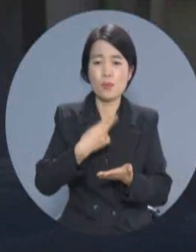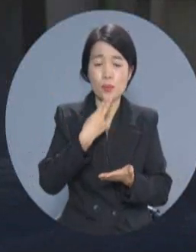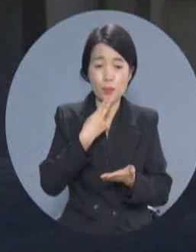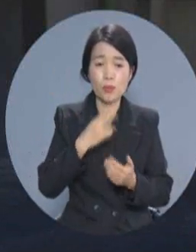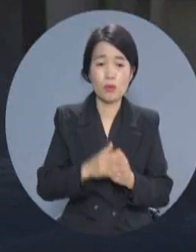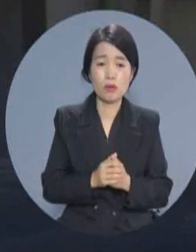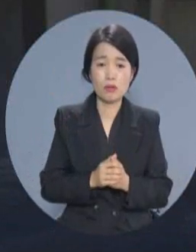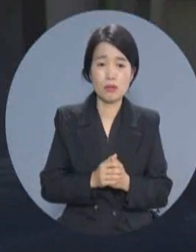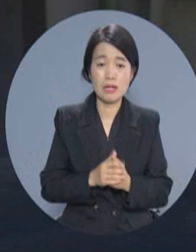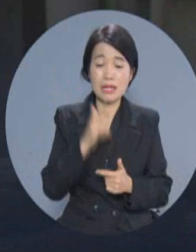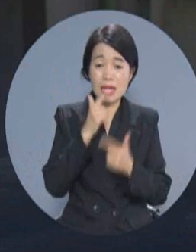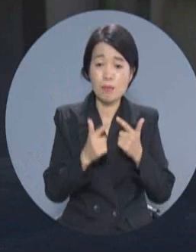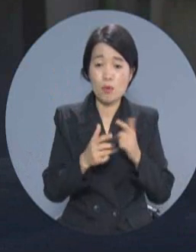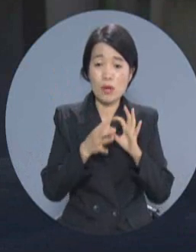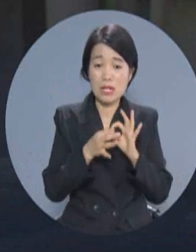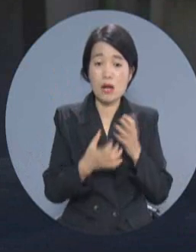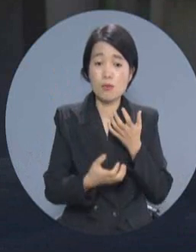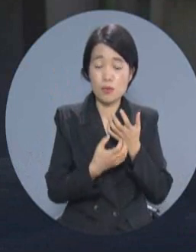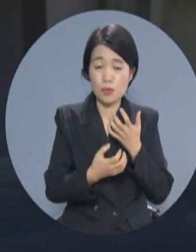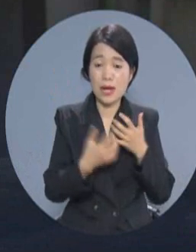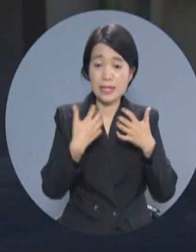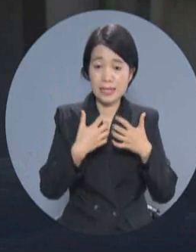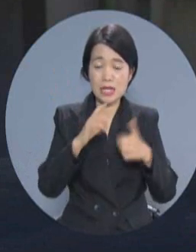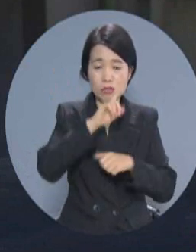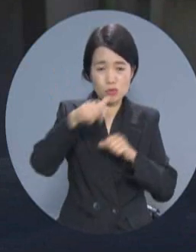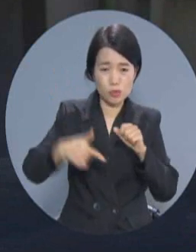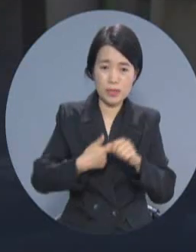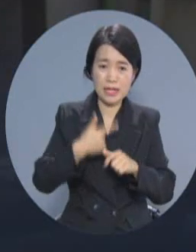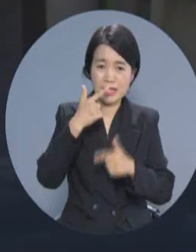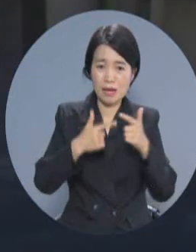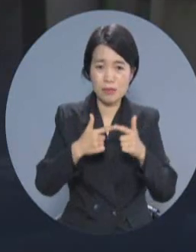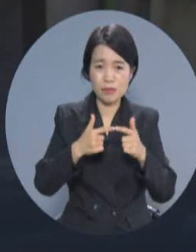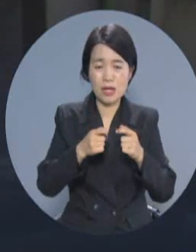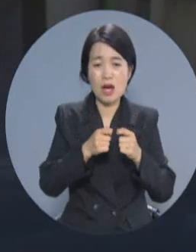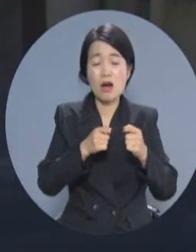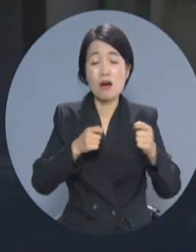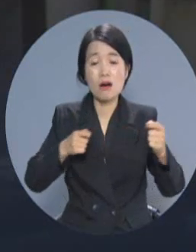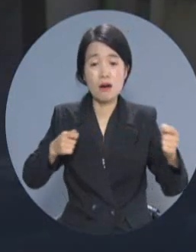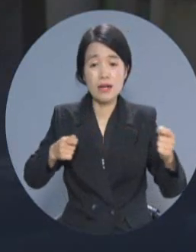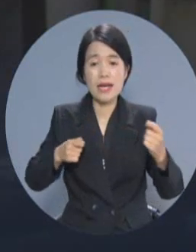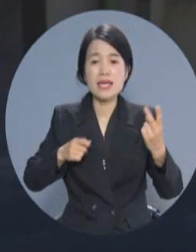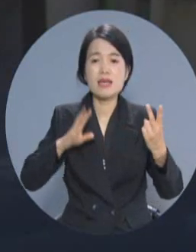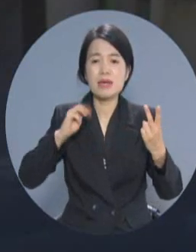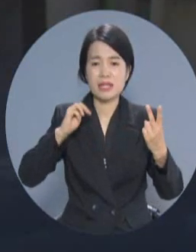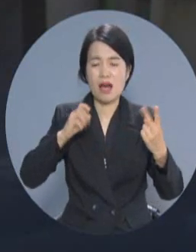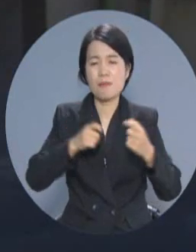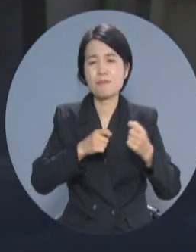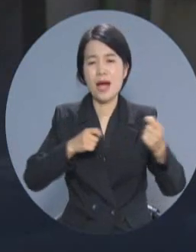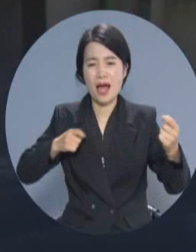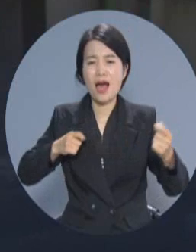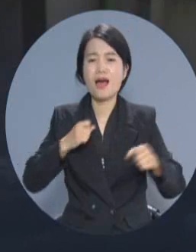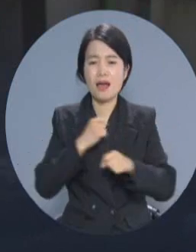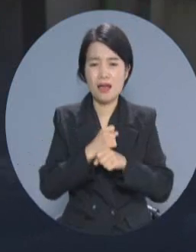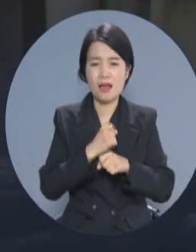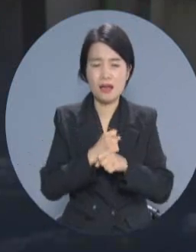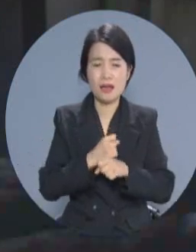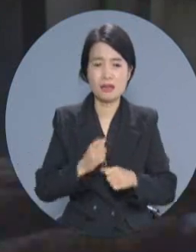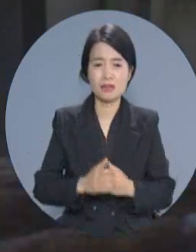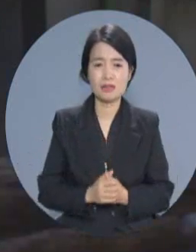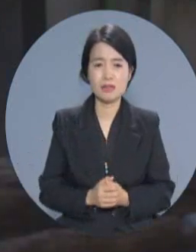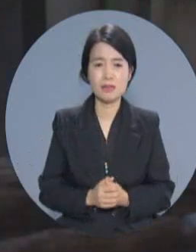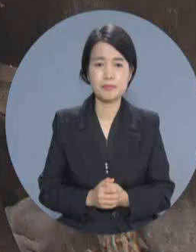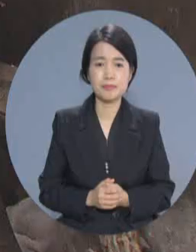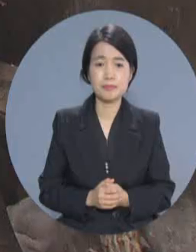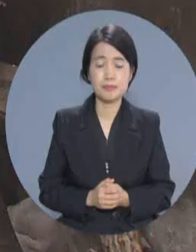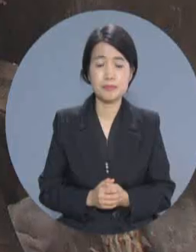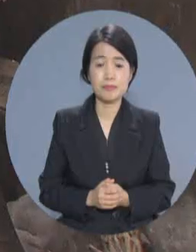없고 화목난로 주변으로는 그 땔감과 거리가 최소 2m 이상을 유지하셔야